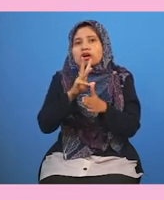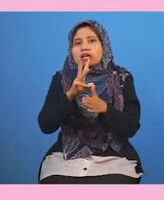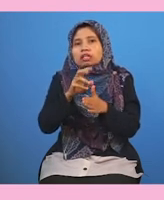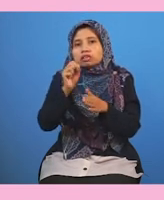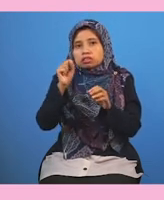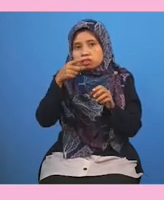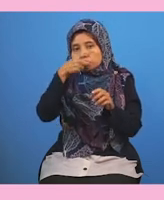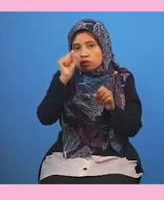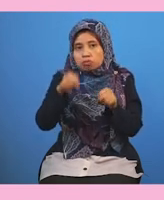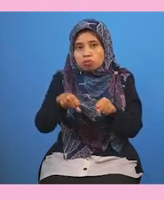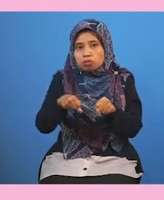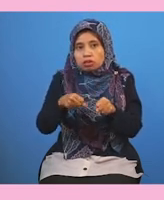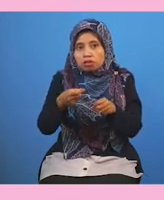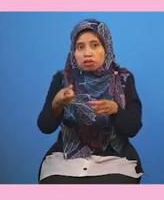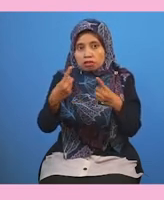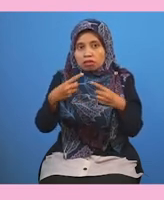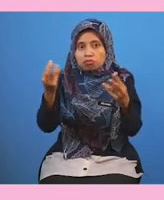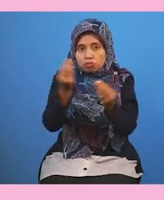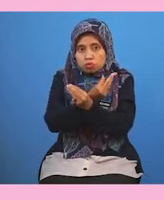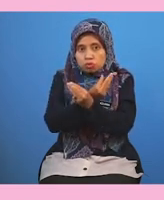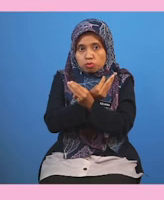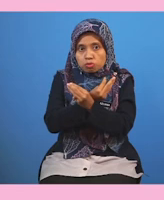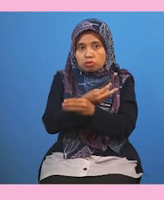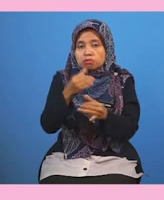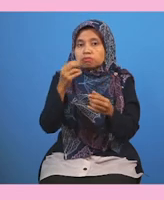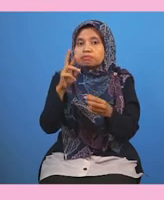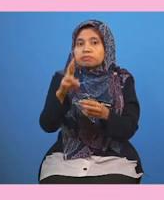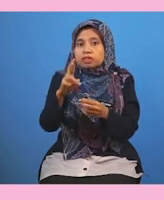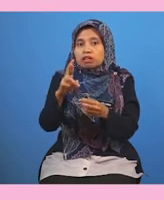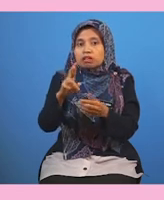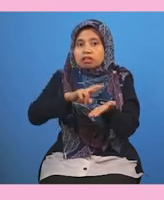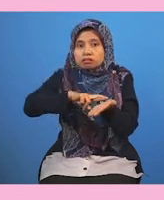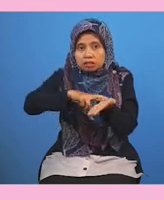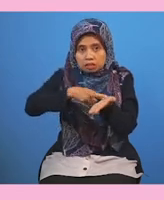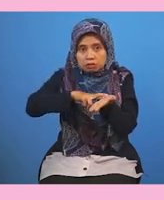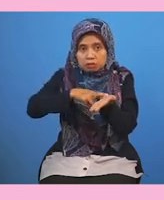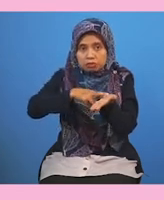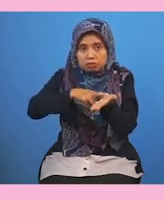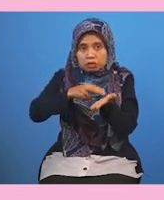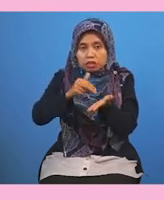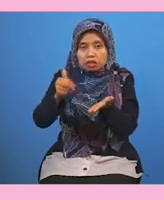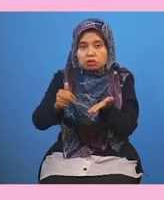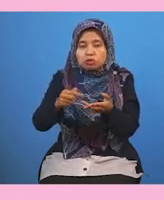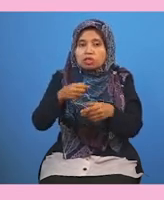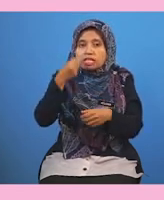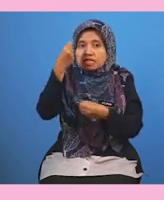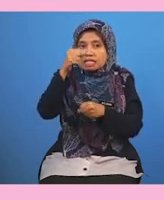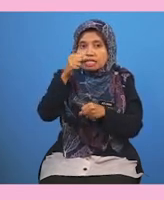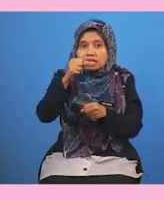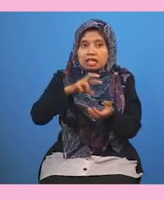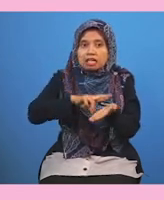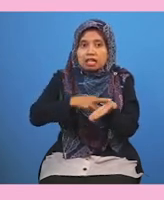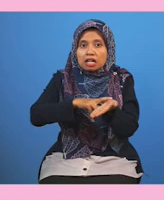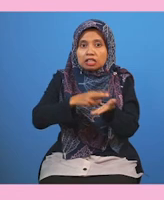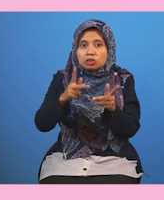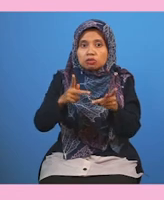boleh mengundang musuh. Manakala R adalah racun, iaitu sediakan racun